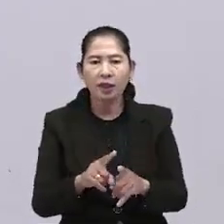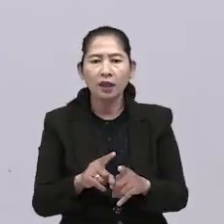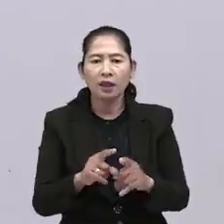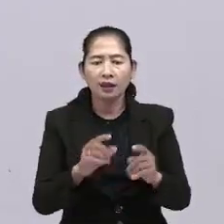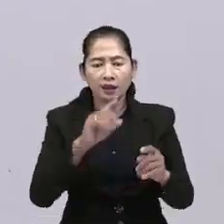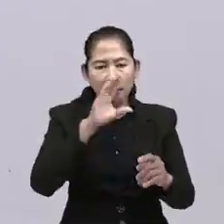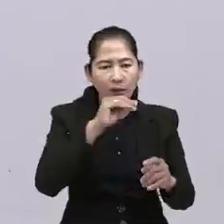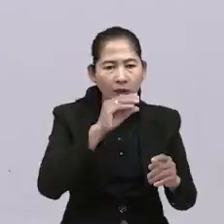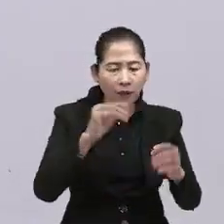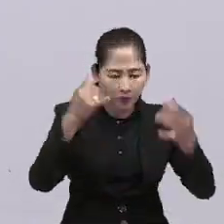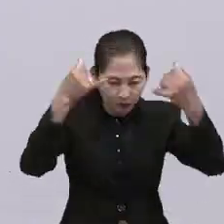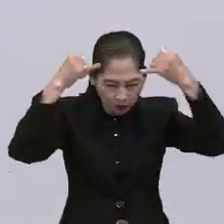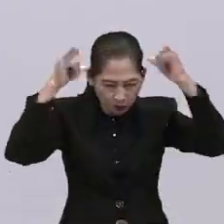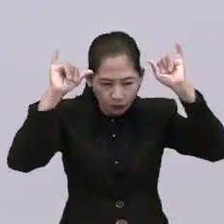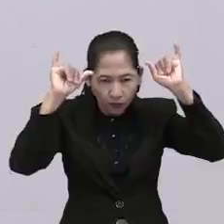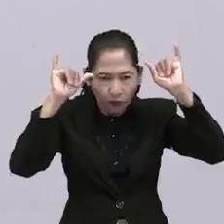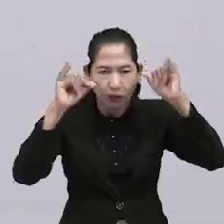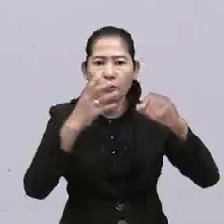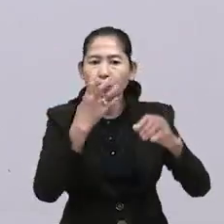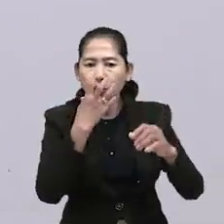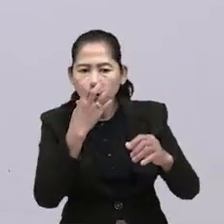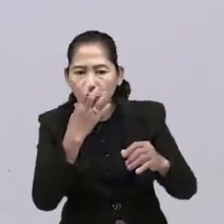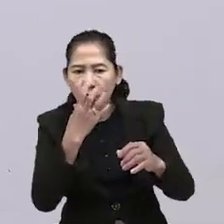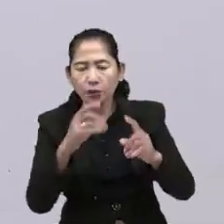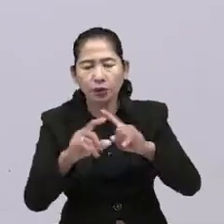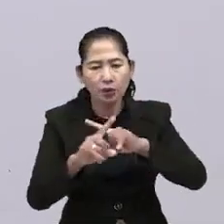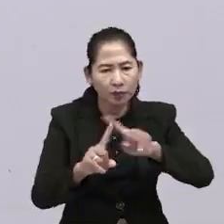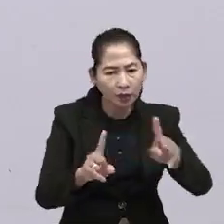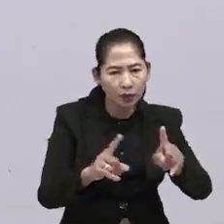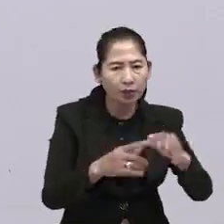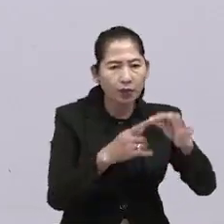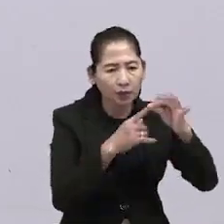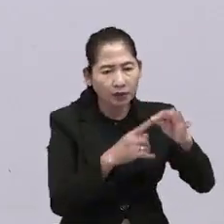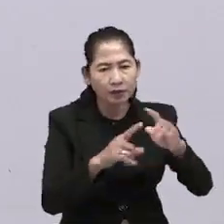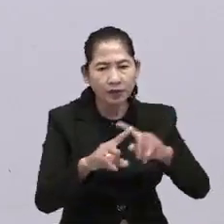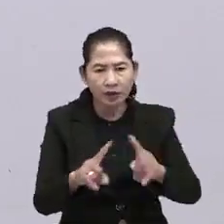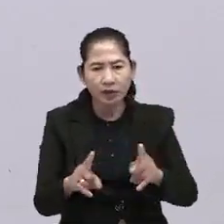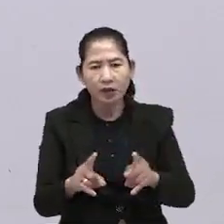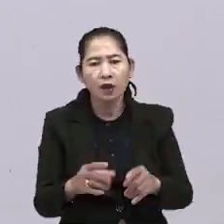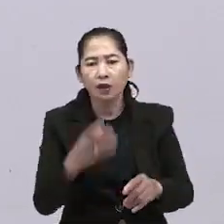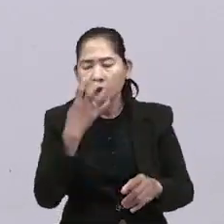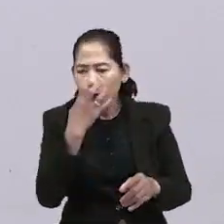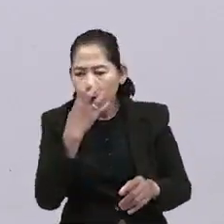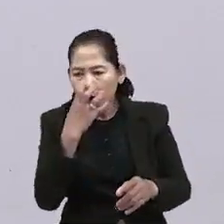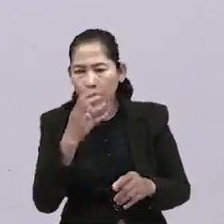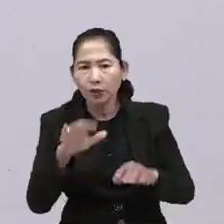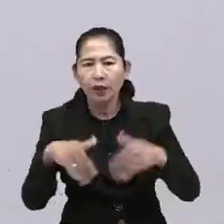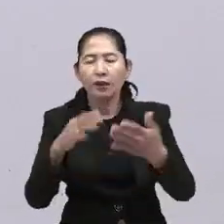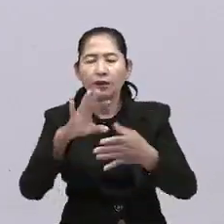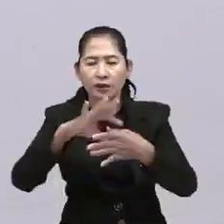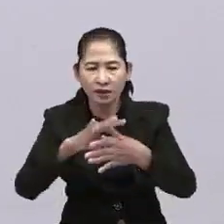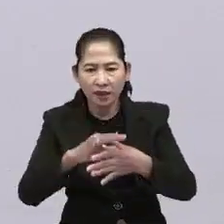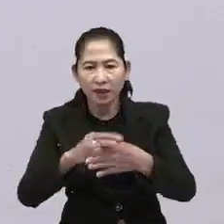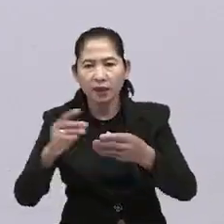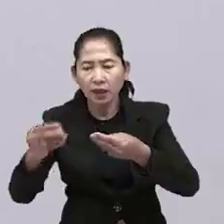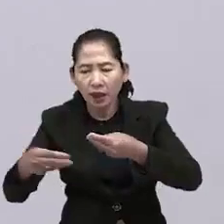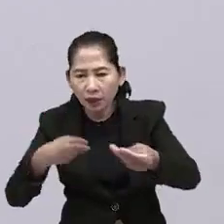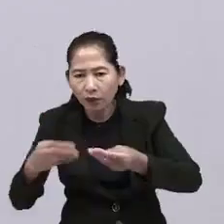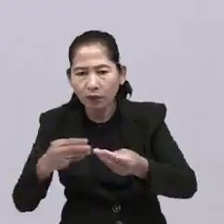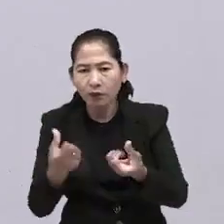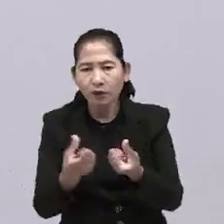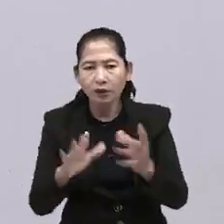យាយអំពីសត្វគោឬមកក៏សត្វជ្រូកសត្វអីគឺផ្លាស់ប្ដូរផលប្រយោជន៍តាមនឹងទៀតដូចជាជ្រូកនឹងផ្ដល់សាច់អាចលក់ដូរ